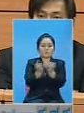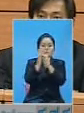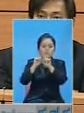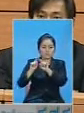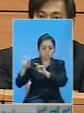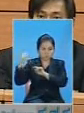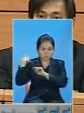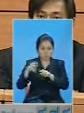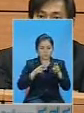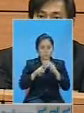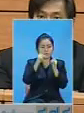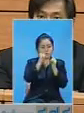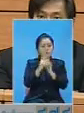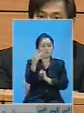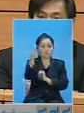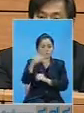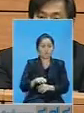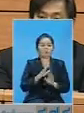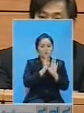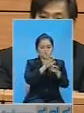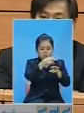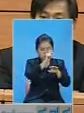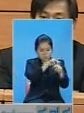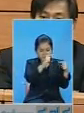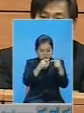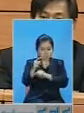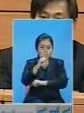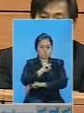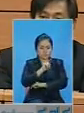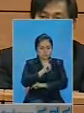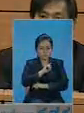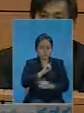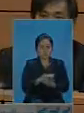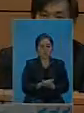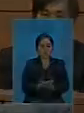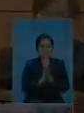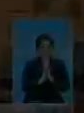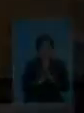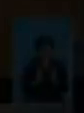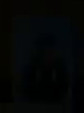ทบจากการสูญเสียที่เกิดขึ้นก็กราบเรียนท่านประธานถึงหน่วยงานที่เกี่ยวข้องด้วยกราบขอบคุณท่านประธานครับ คุณสุรวิทย์